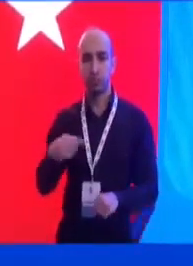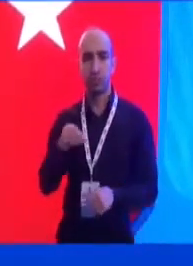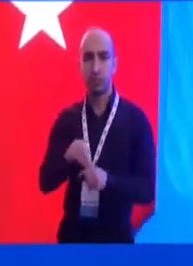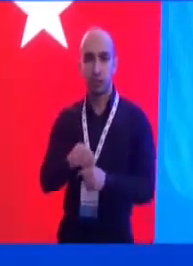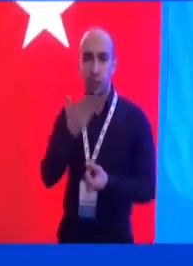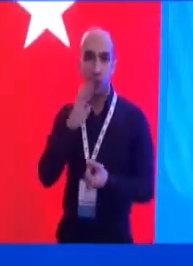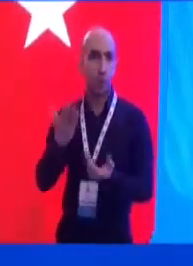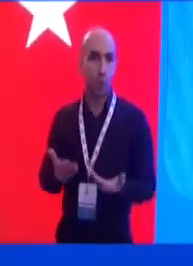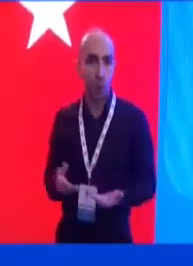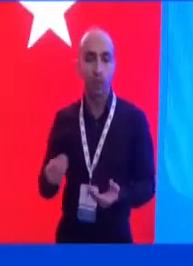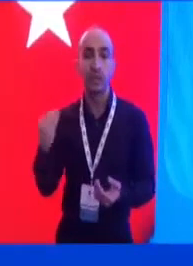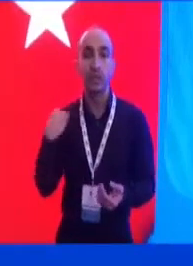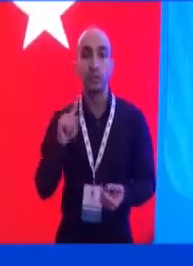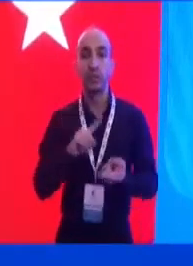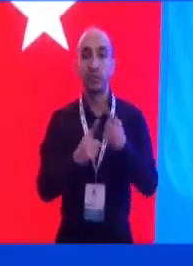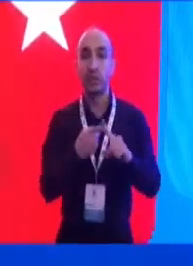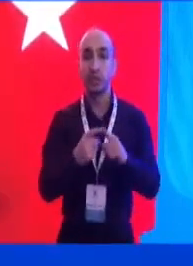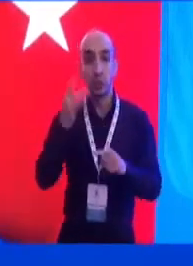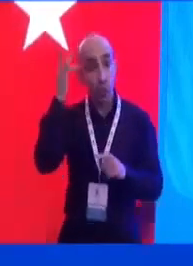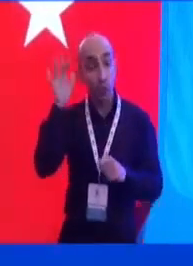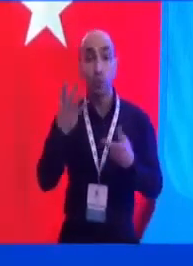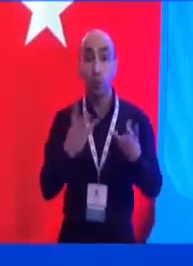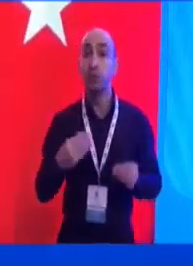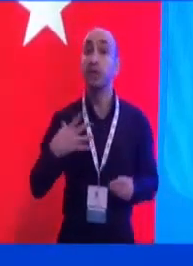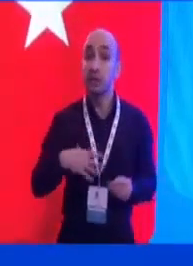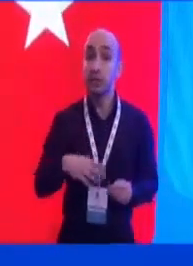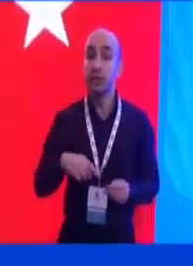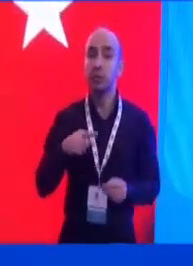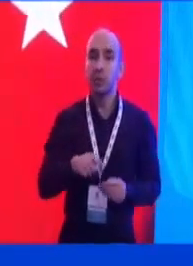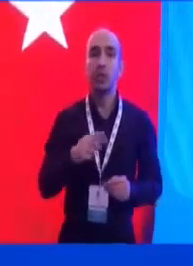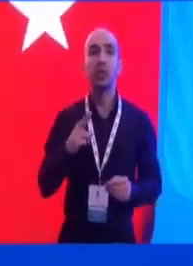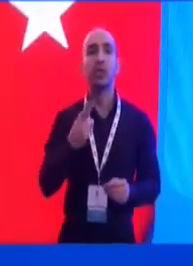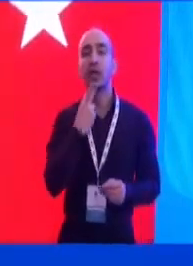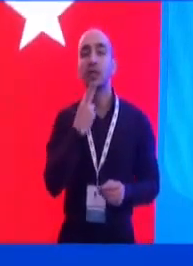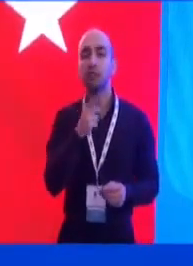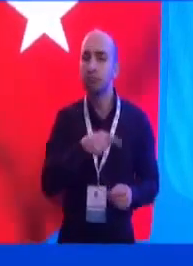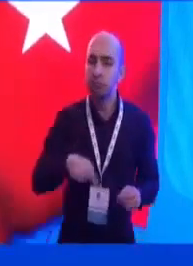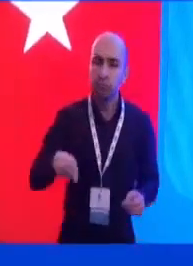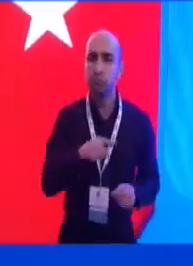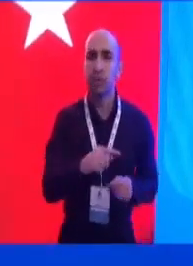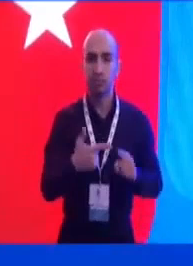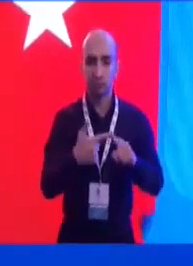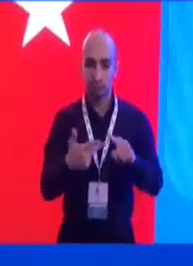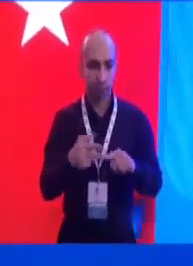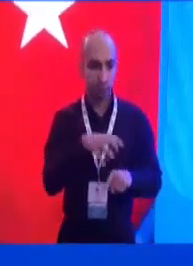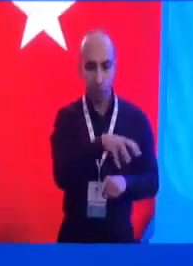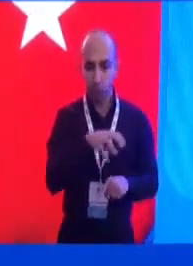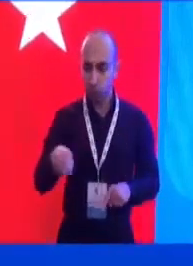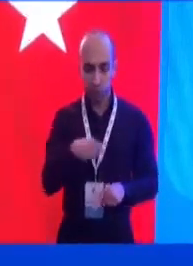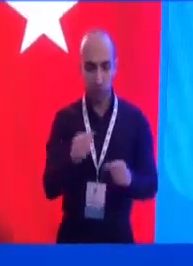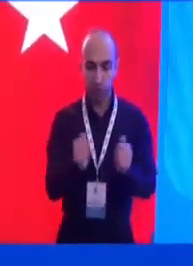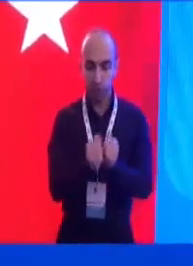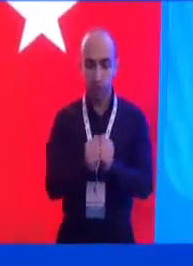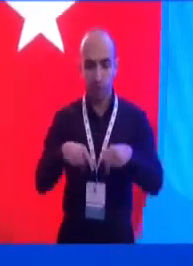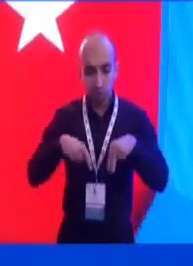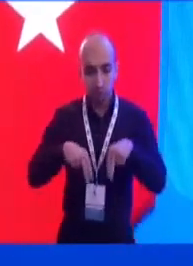yeni bir siyasi kültür oluşturmak istiyorsak, partimizdeki kadınlarla mutlaka her kademede yan yana